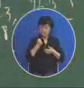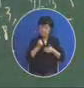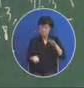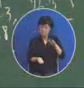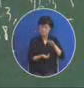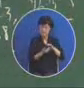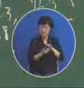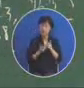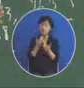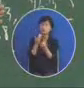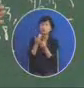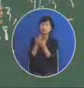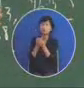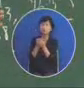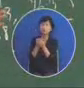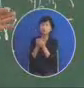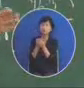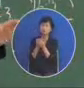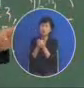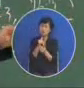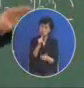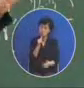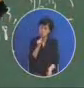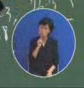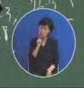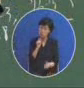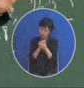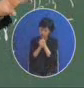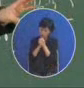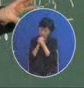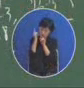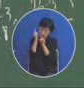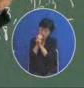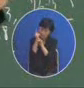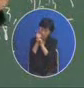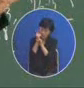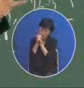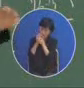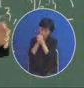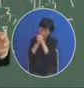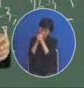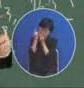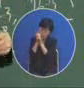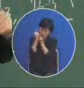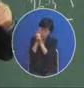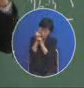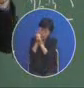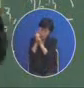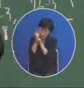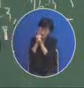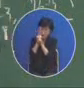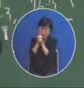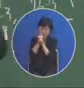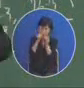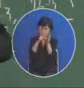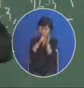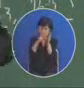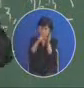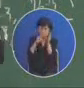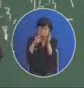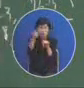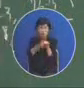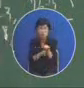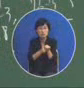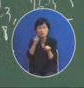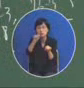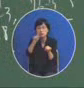be raised on the spiritual summit. 조금 기도하고 있으면 어느 날 여러분도 모르는 사이에 뭐가 되지는 거니까요. 어디서든지 기도가